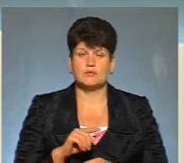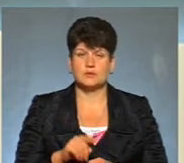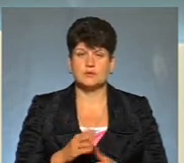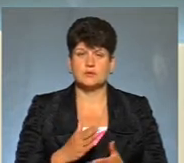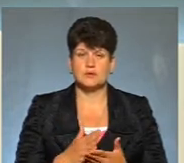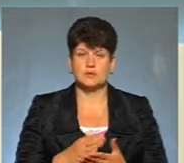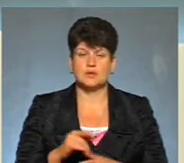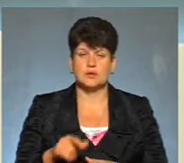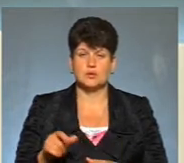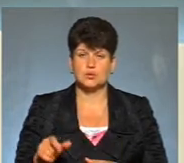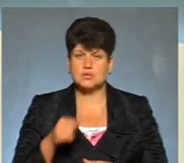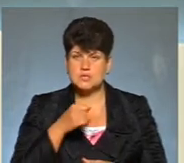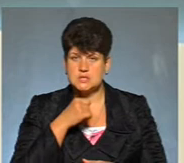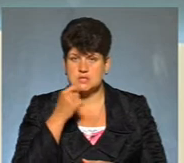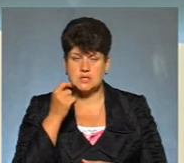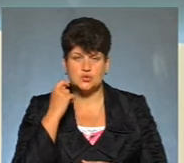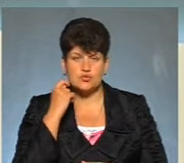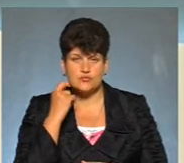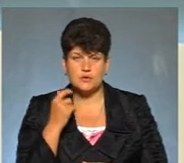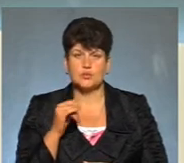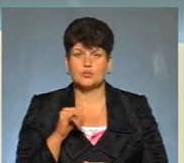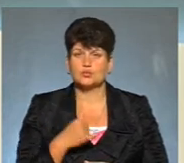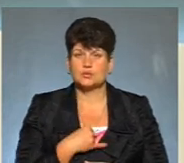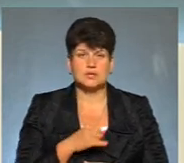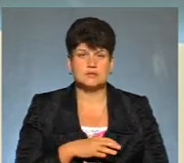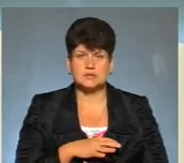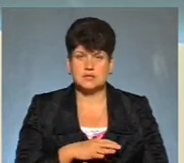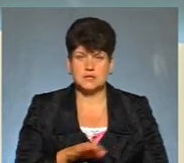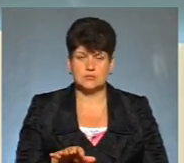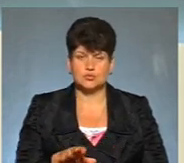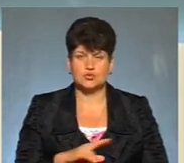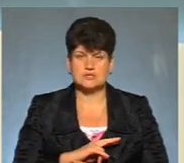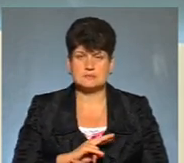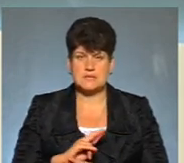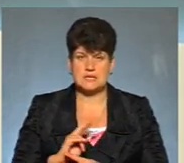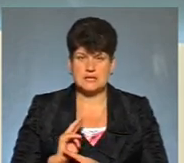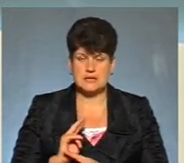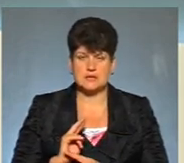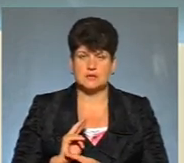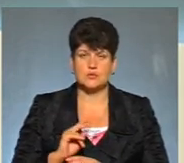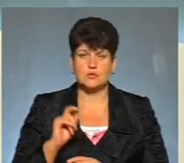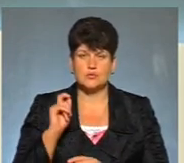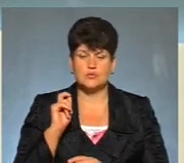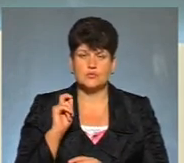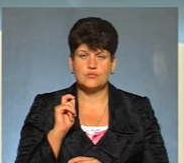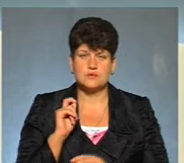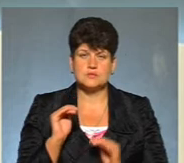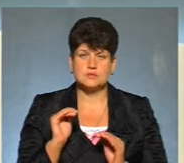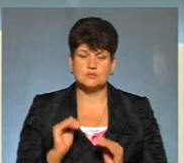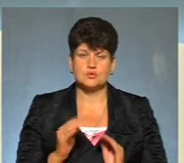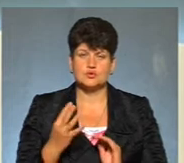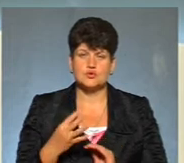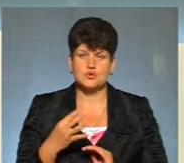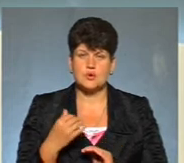люди старшого віку, у нас не було смертей у віці молодше навіть 40